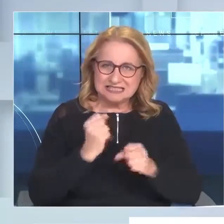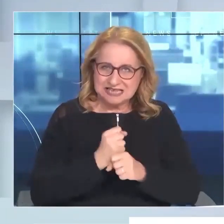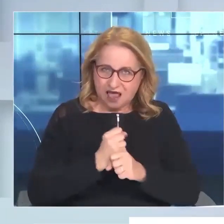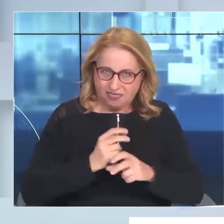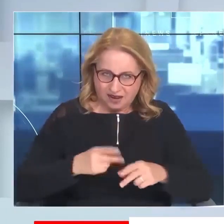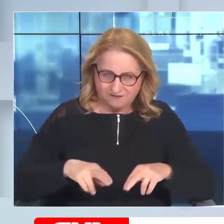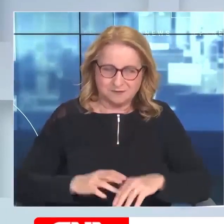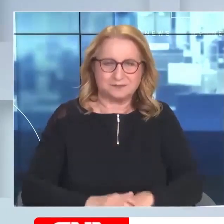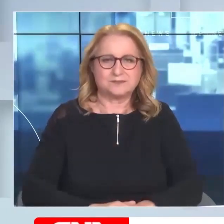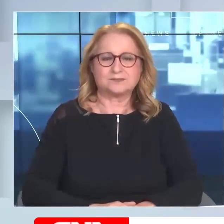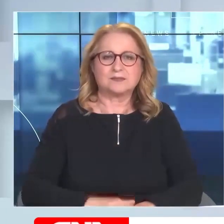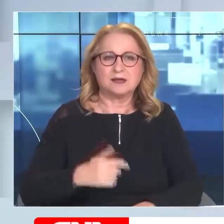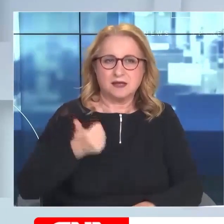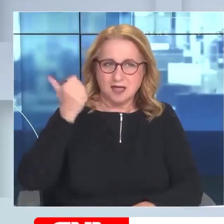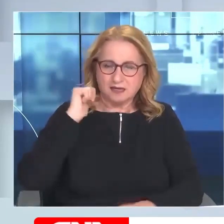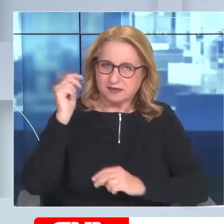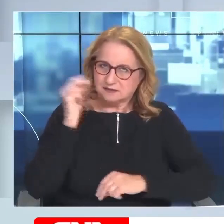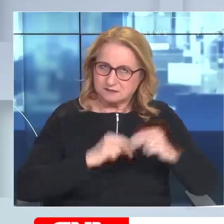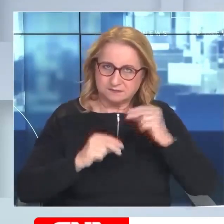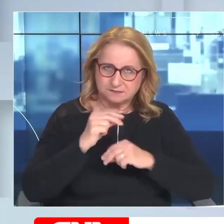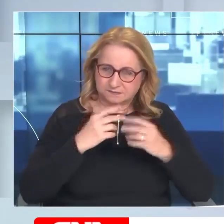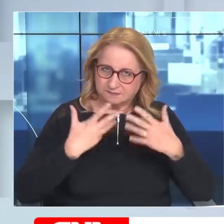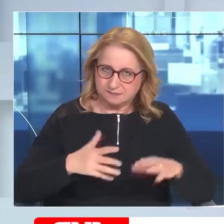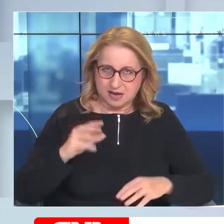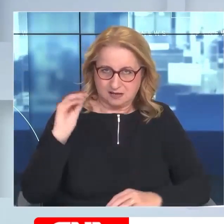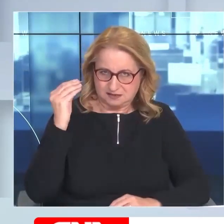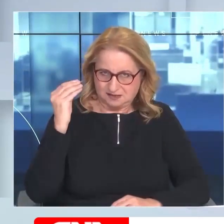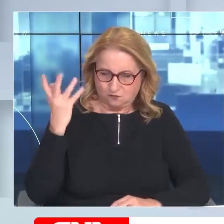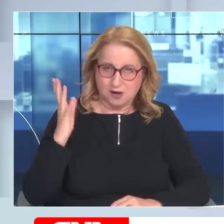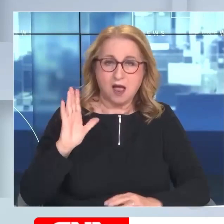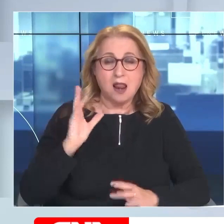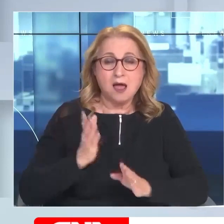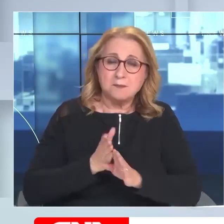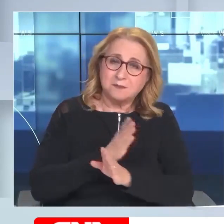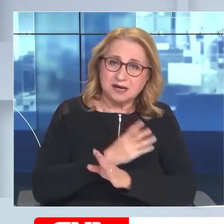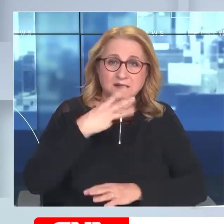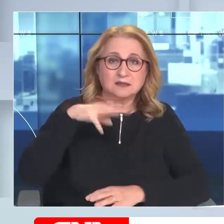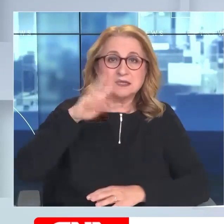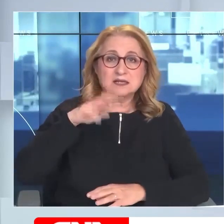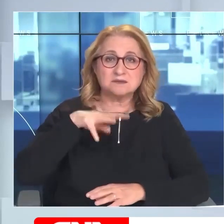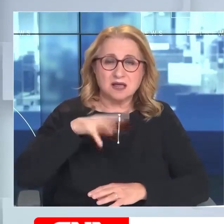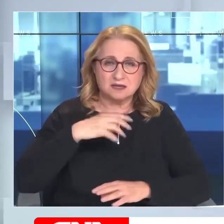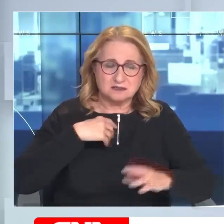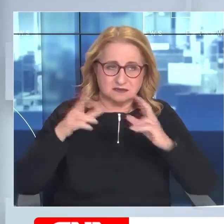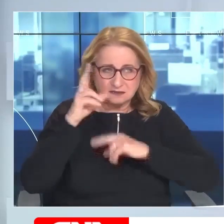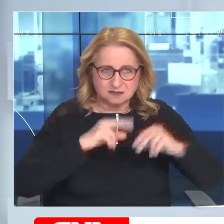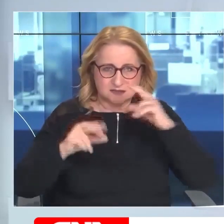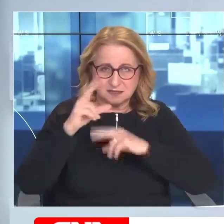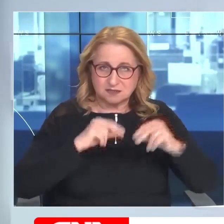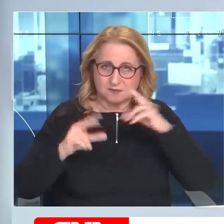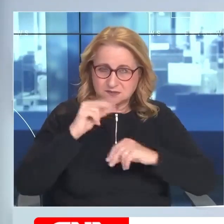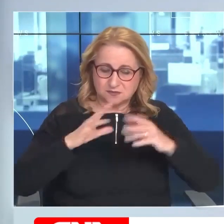χθεσινή ψηφοφορία στην Βουλή, αλλά κυρίως η τρίμερη συζήτηση που προηγήθηκε, νομίζω ότι για αυτούς που